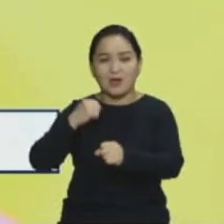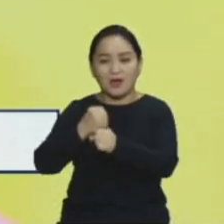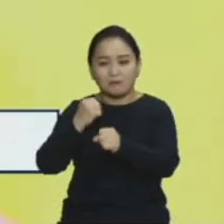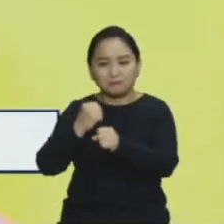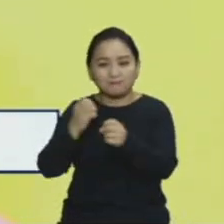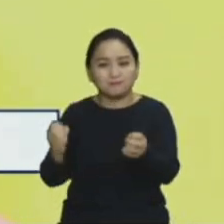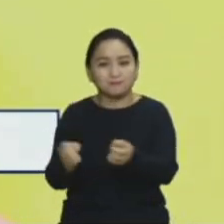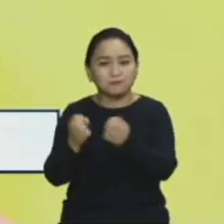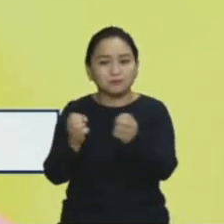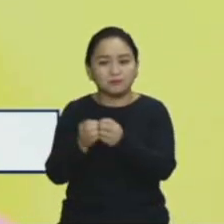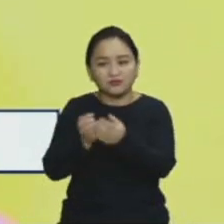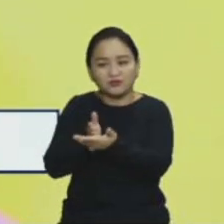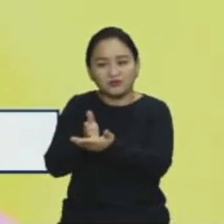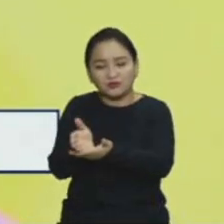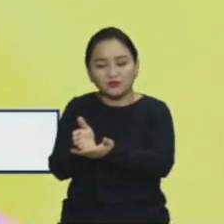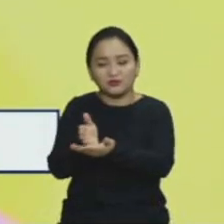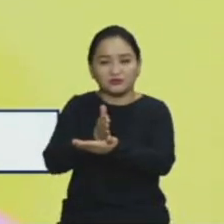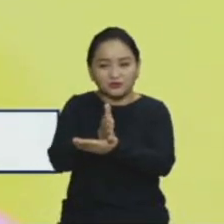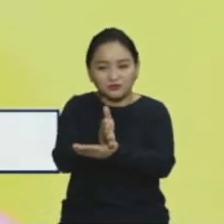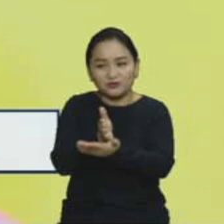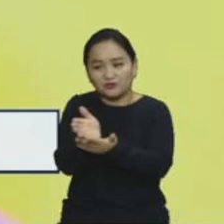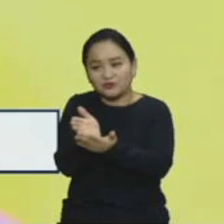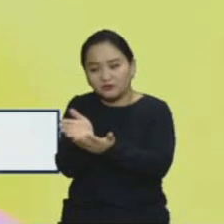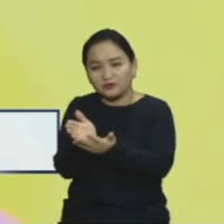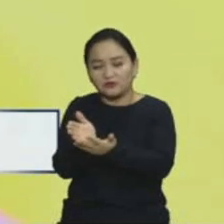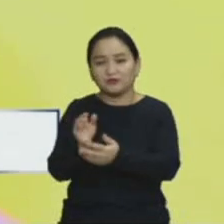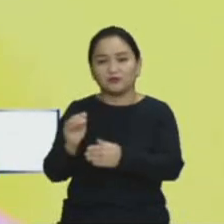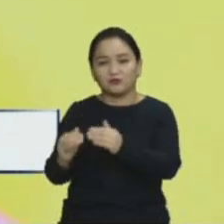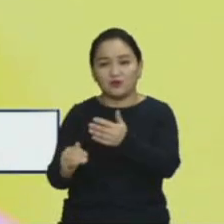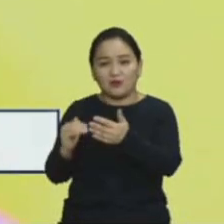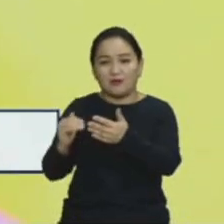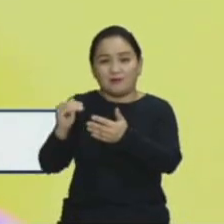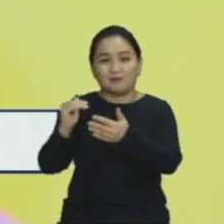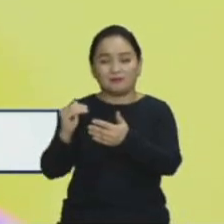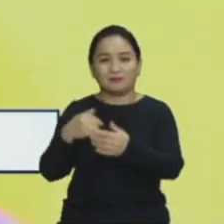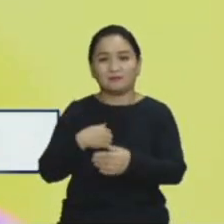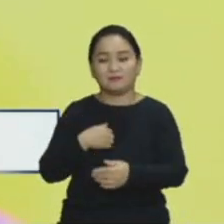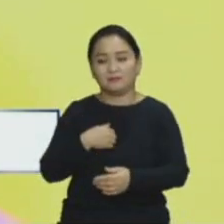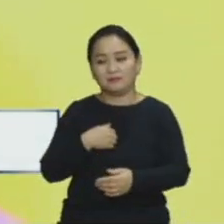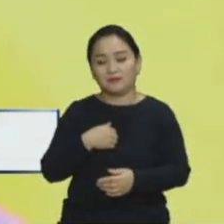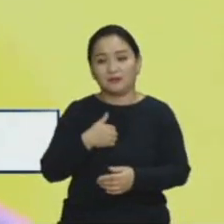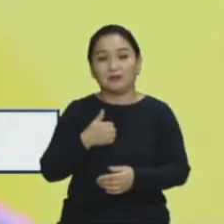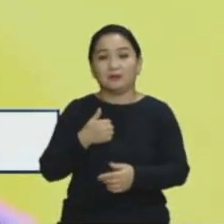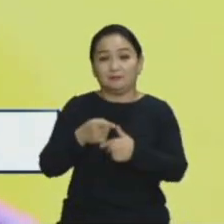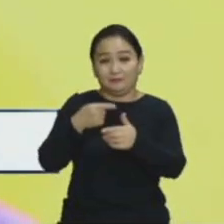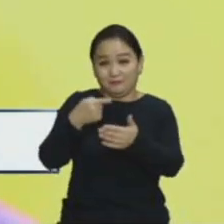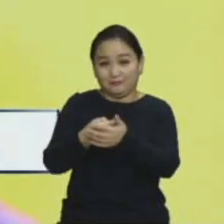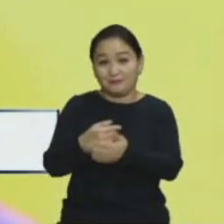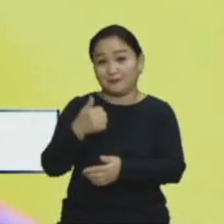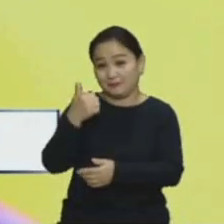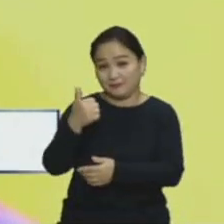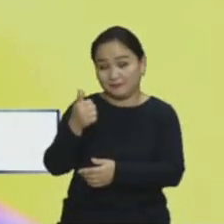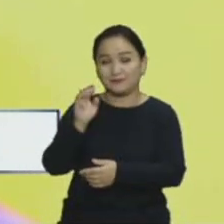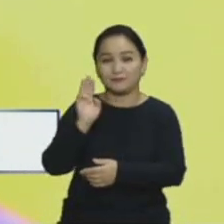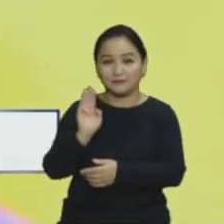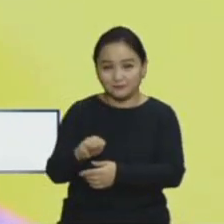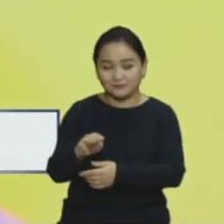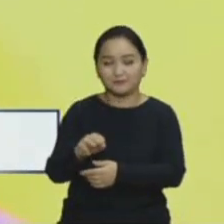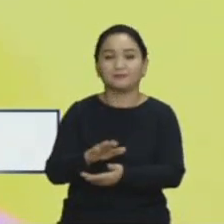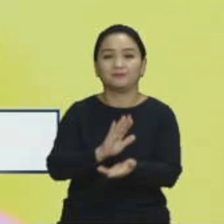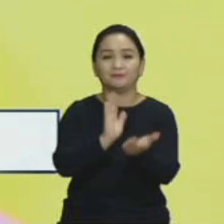чиглэлд ядаж чиглэл чиглэлд нь нэг шат тахиулыг гэсэн юм зүйл байгаа нь бол нэлээд сайн зүйл байна. А гол орлогыг